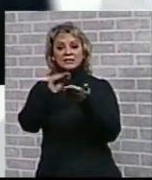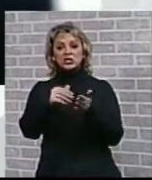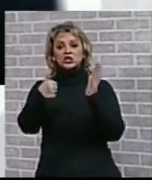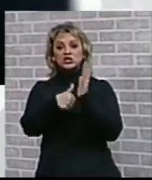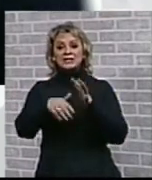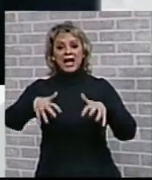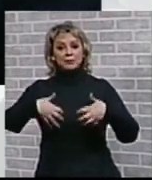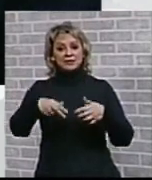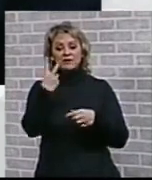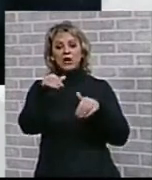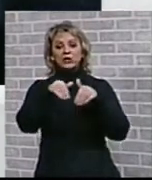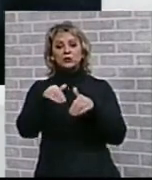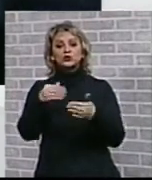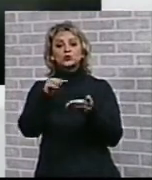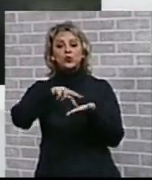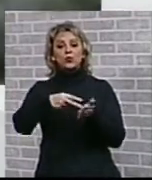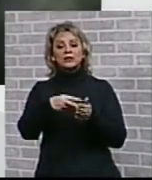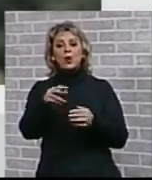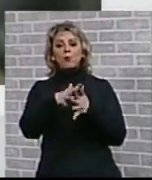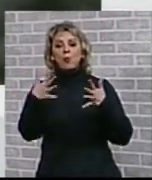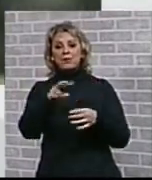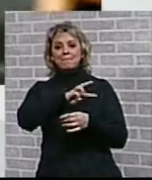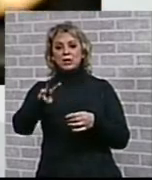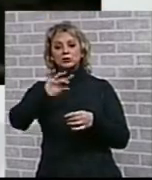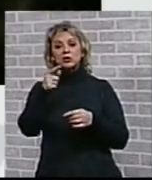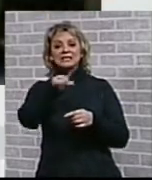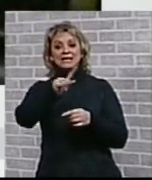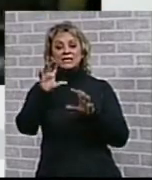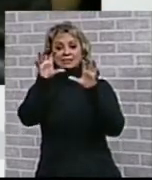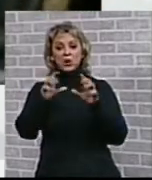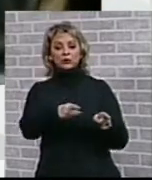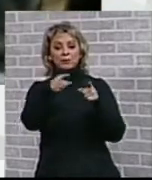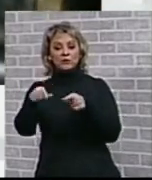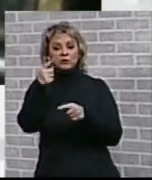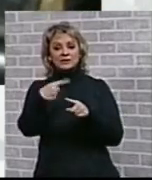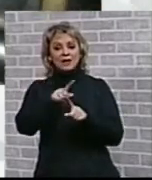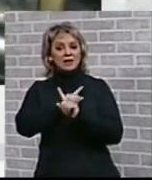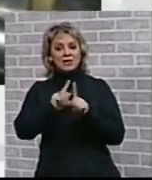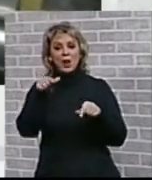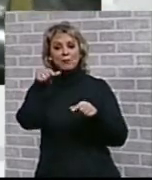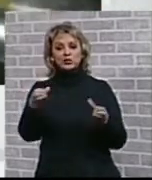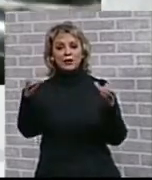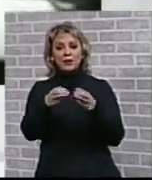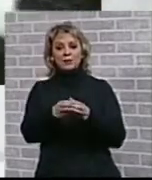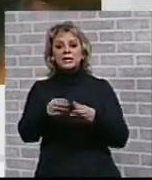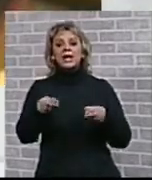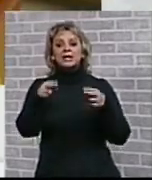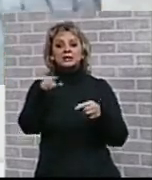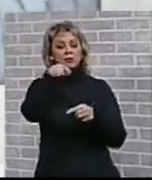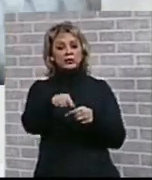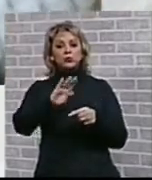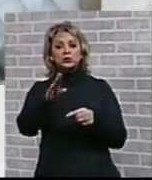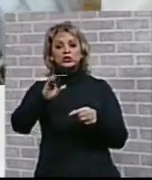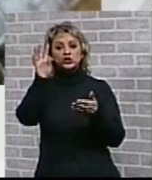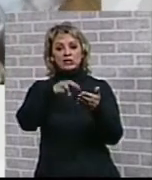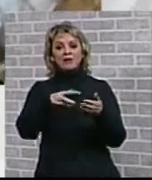6 обезьян и 2 кенгуру стоят более миллиона рублей. За незаконный провоз этой необычной компании контрабандистам грозит